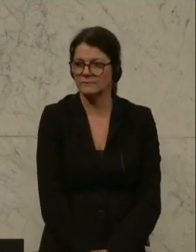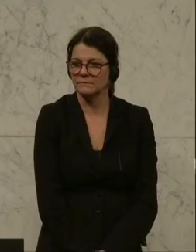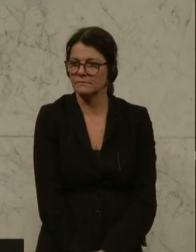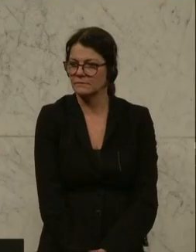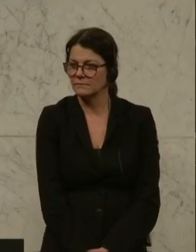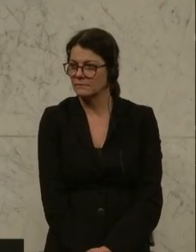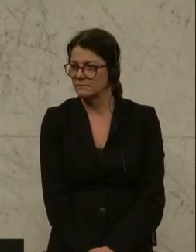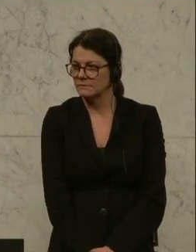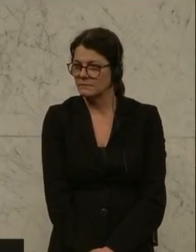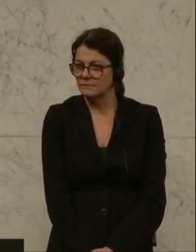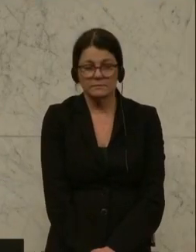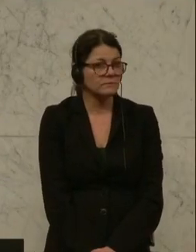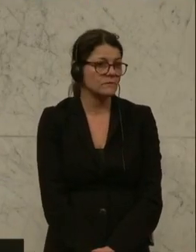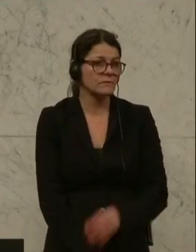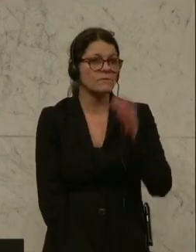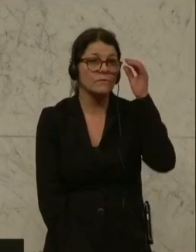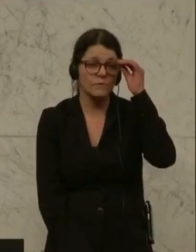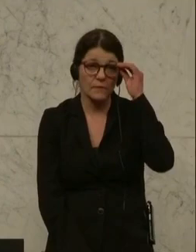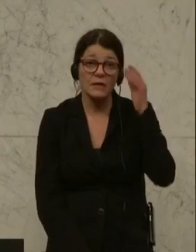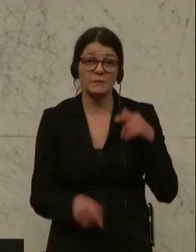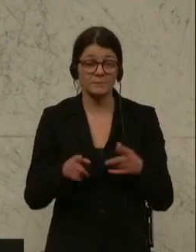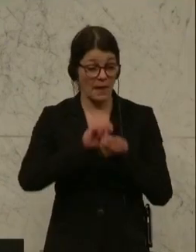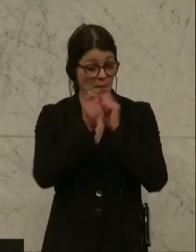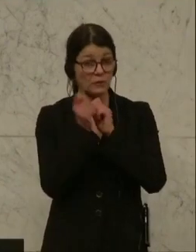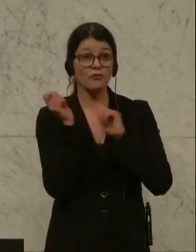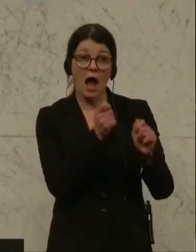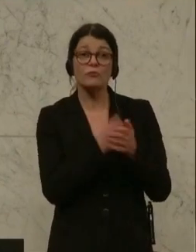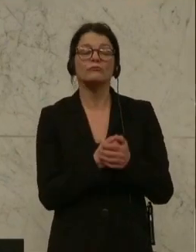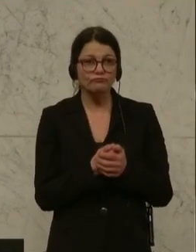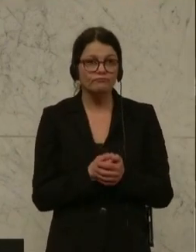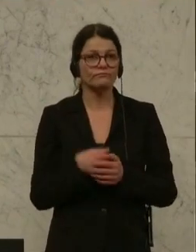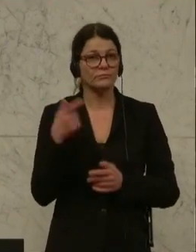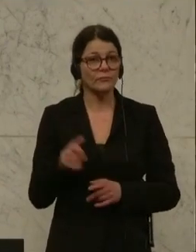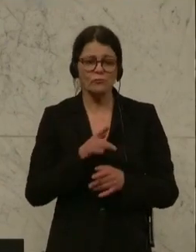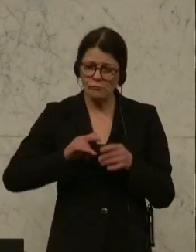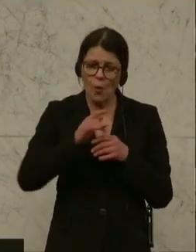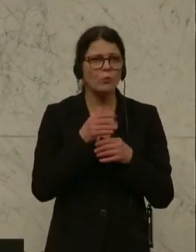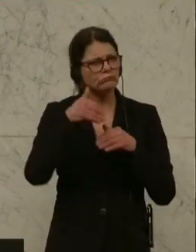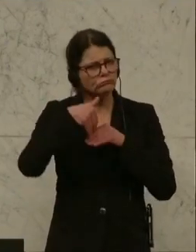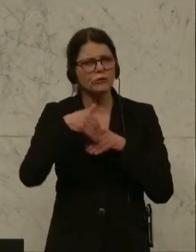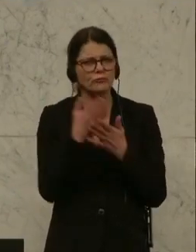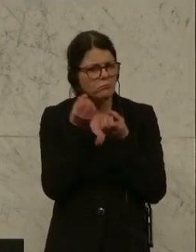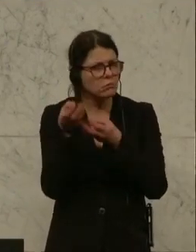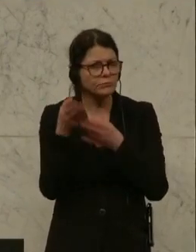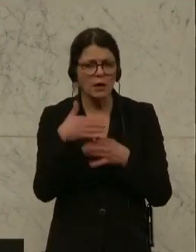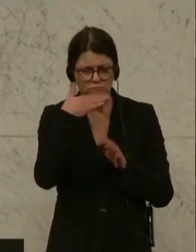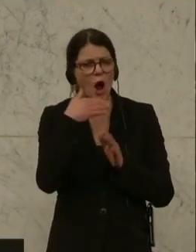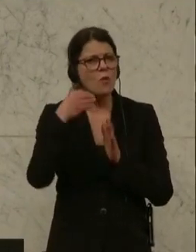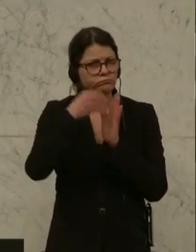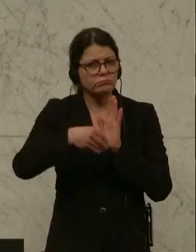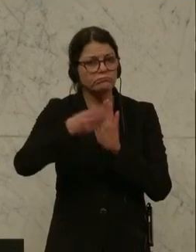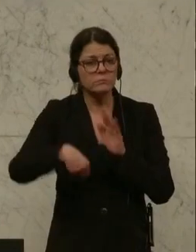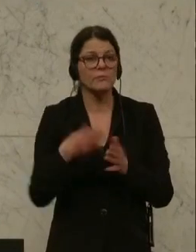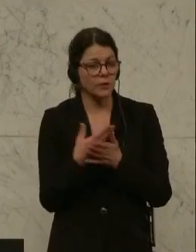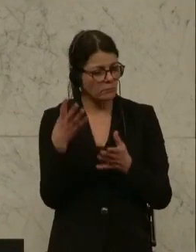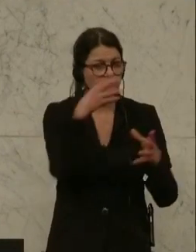neben den Änderungen bei der Briefwahl sind auch andere Neuerungen im wahlrechtsänderungsgesetz 2023 enthalten ab 1 jänner